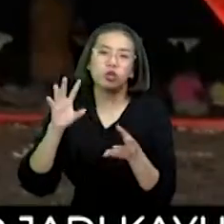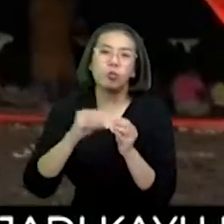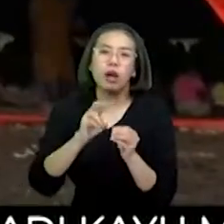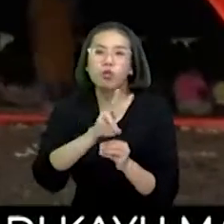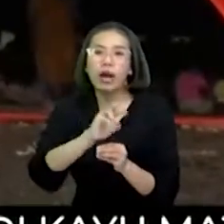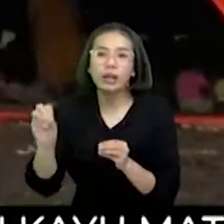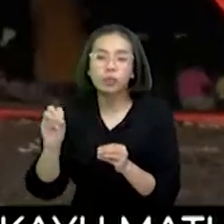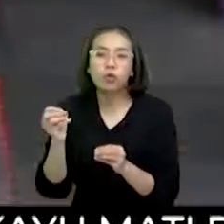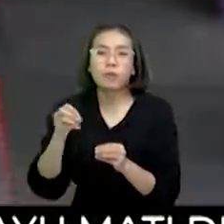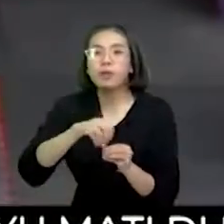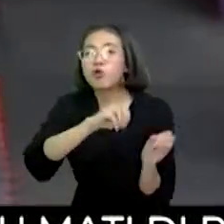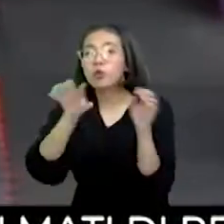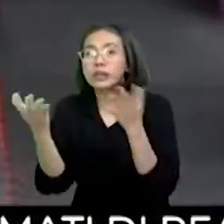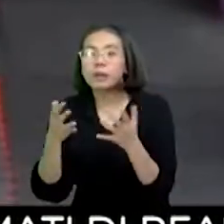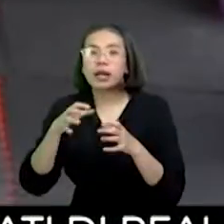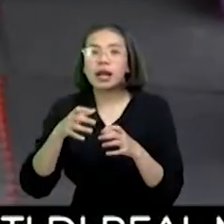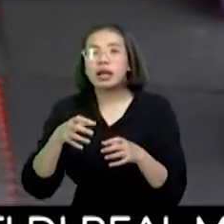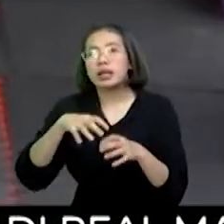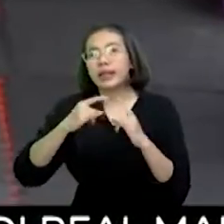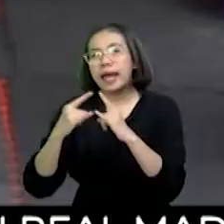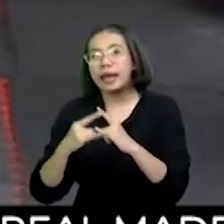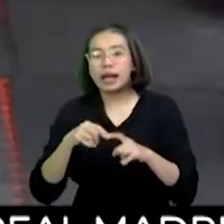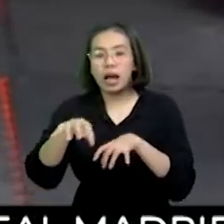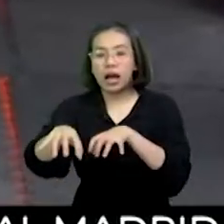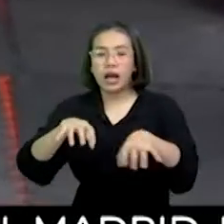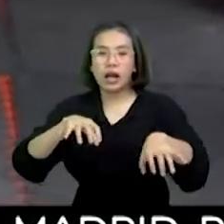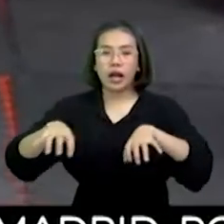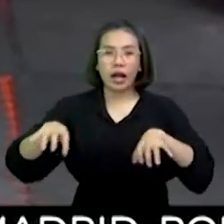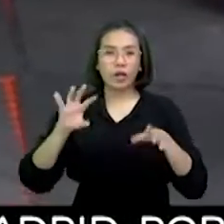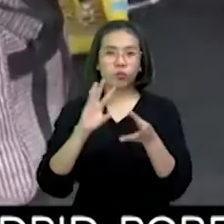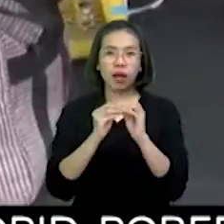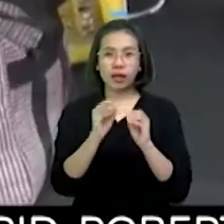5 kecamatan. Dari Palangkaraya, Kalimantan Tengah, Adesata, iNews melaporkan.